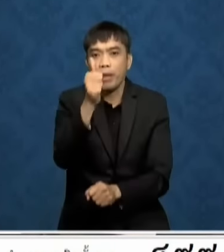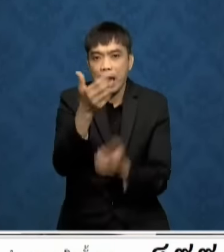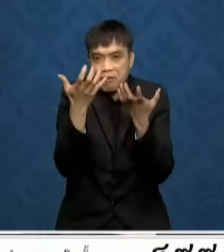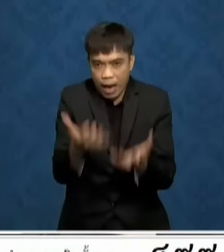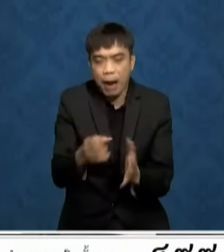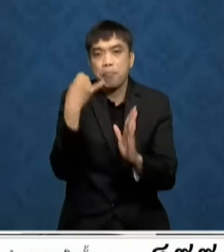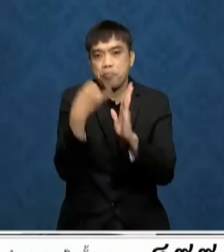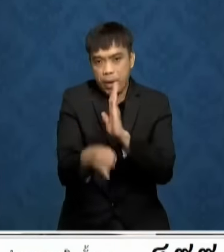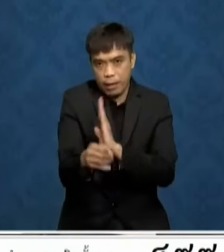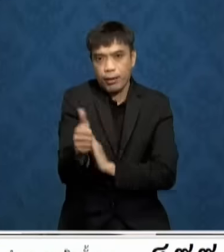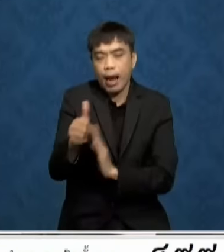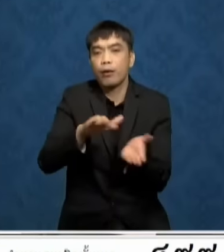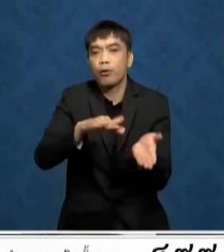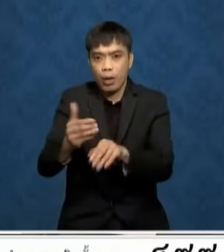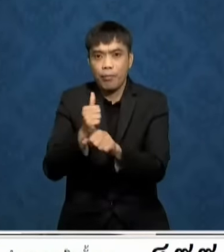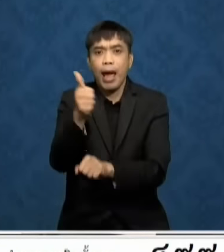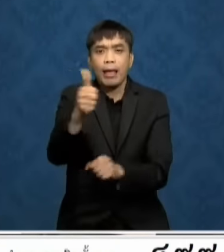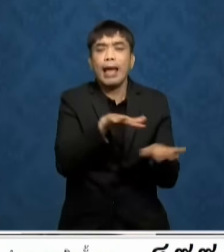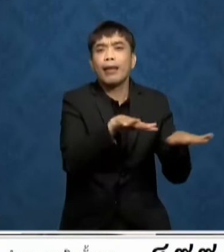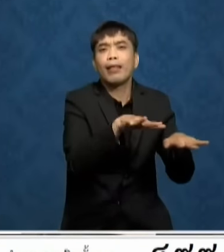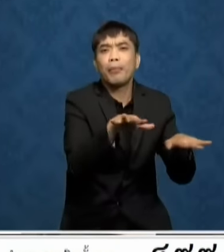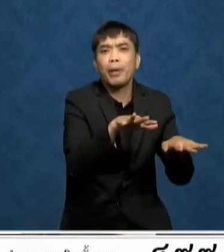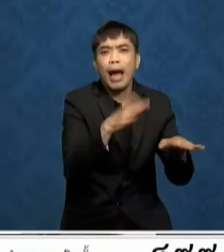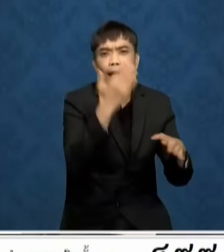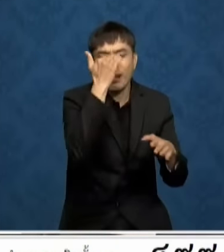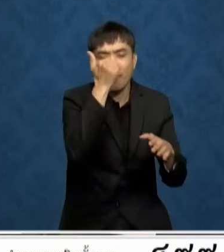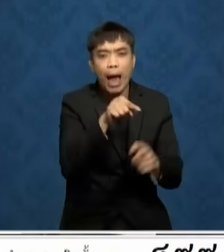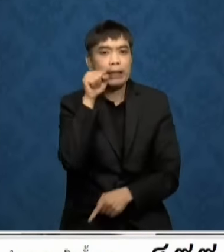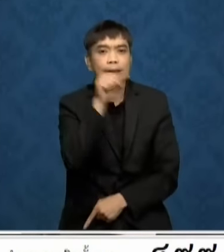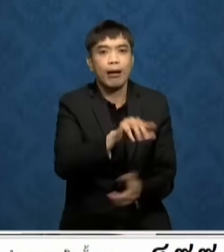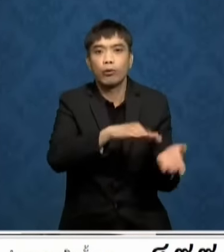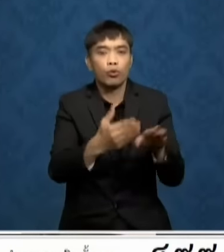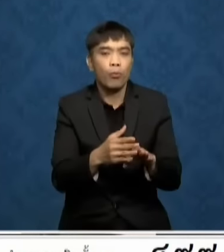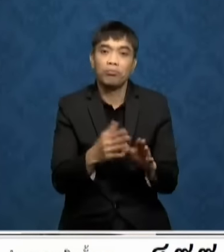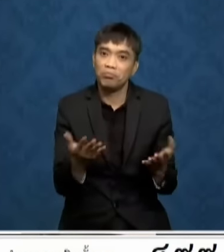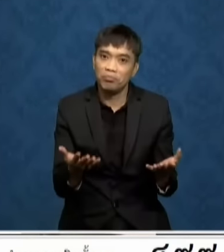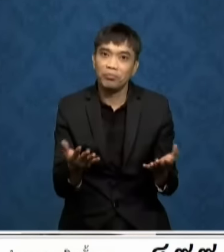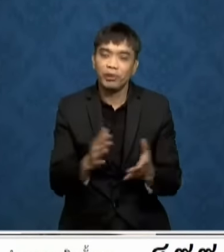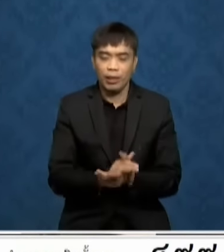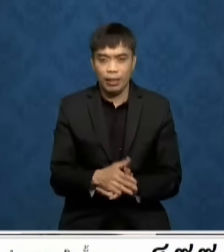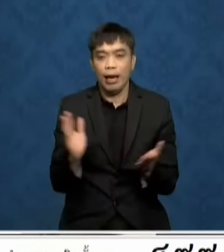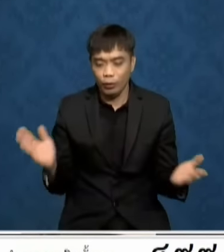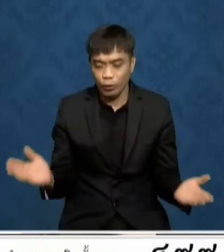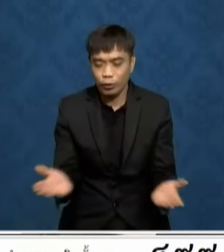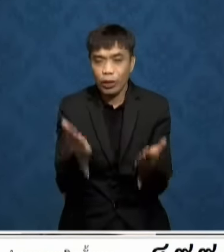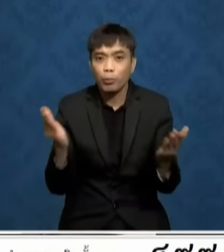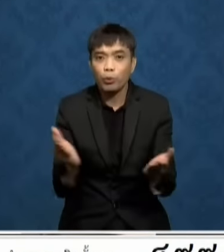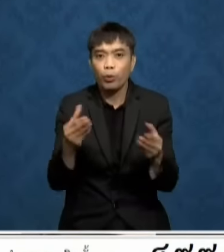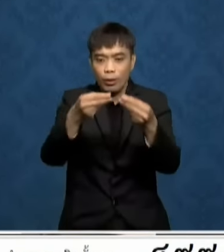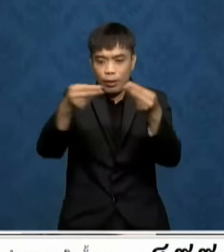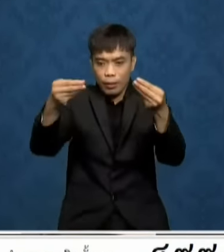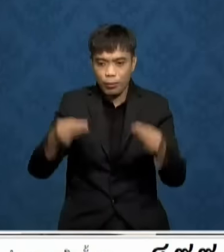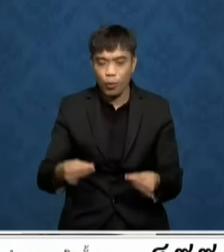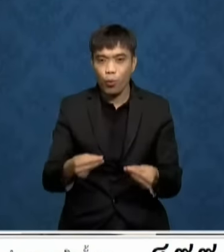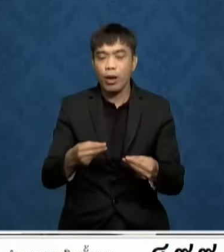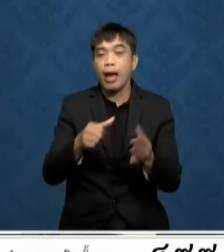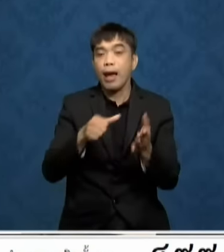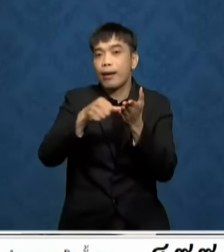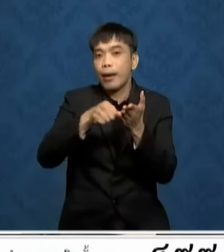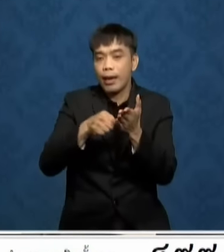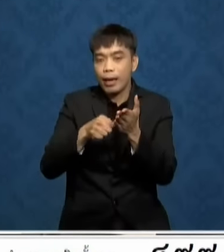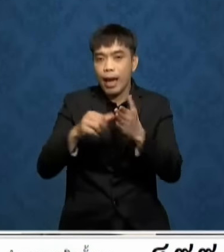ณะอนุกรรมการทุกท่านที่ทุ่มเททำรายงานฉบับนี้ขึ้นมาและขอสนับสนุนร่างแก้ไขเพิ่มเติมพระราชบัญญัติประกอบรัฐธรรมนูญว่าด้วย